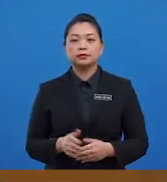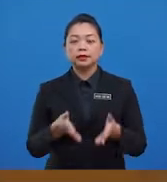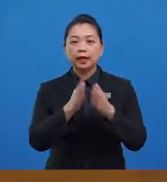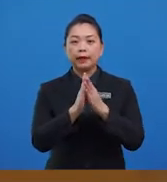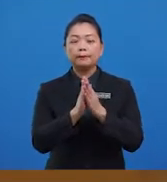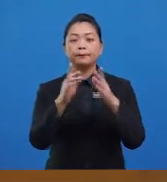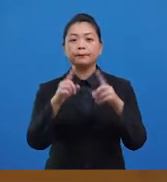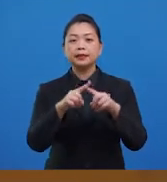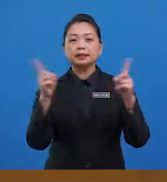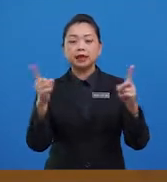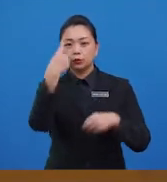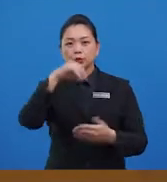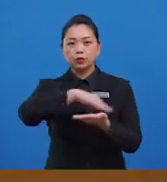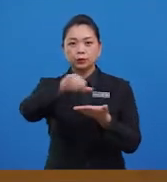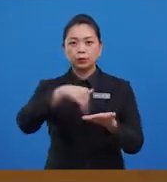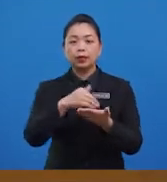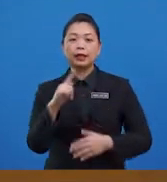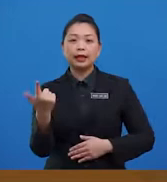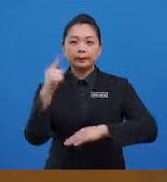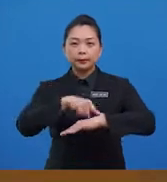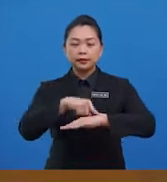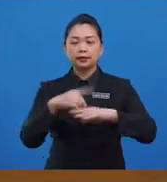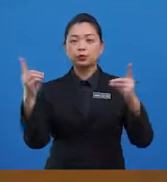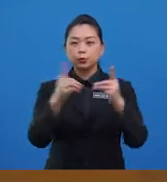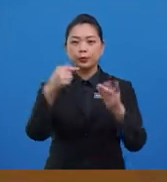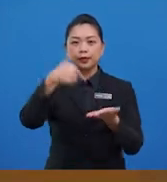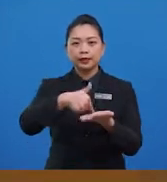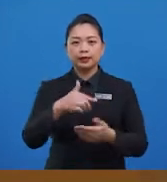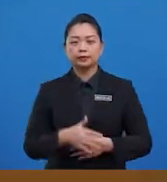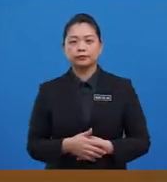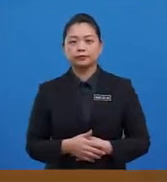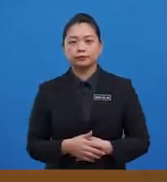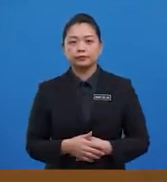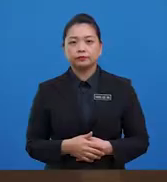perpisahan untuk semua. Di lain masa bersua lagi.